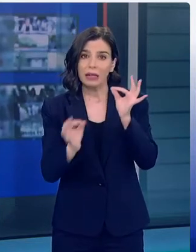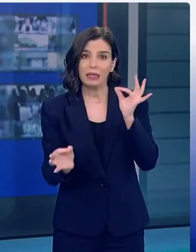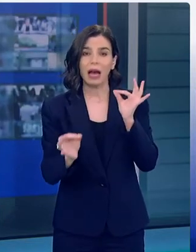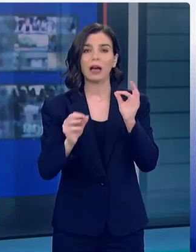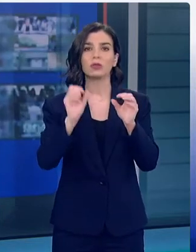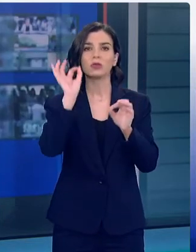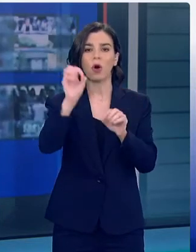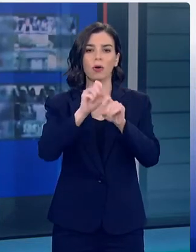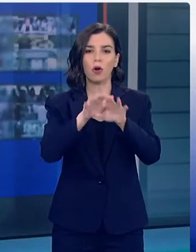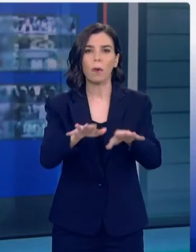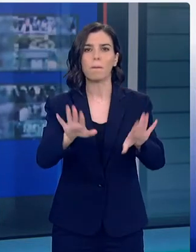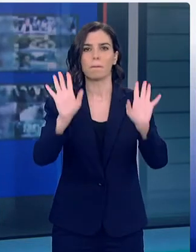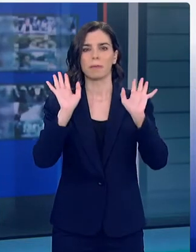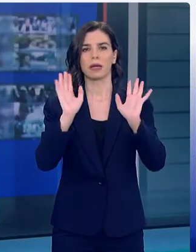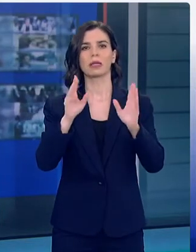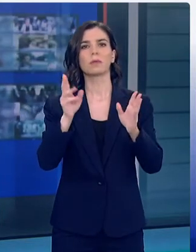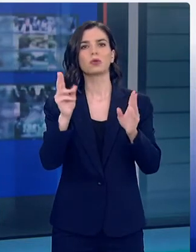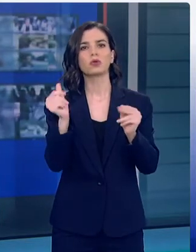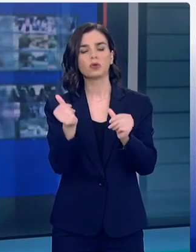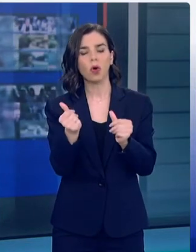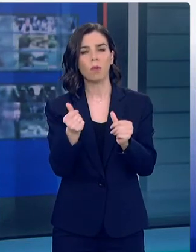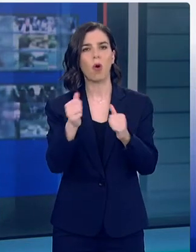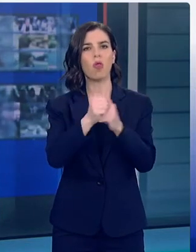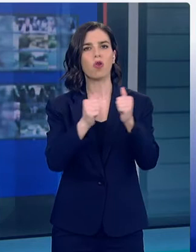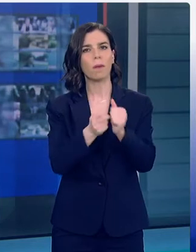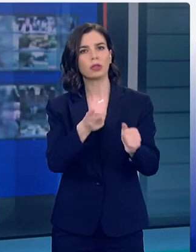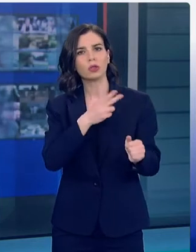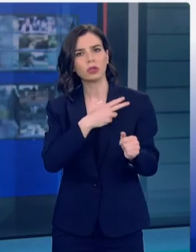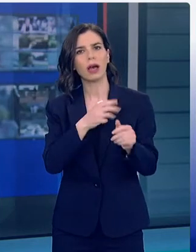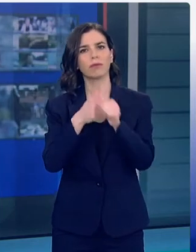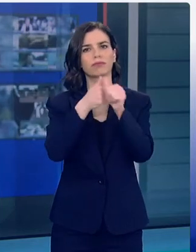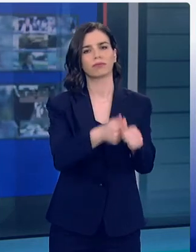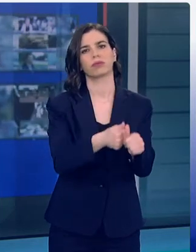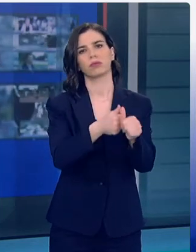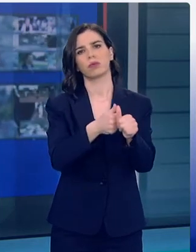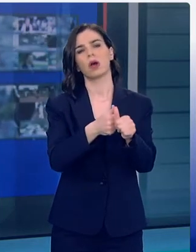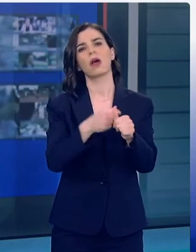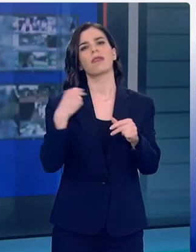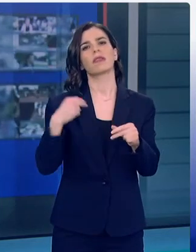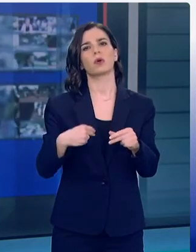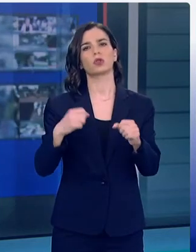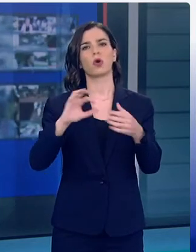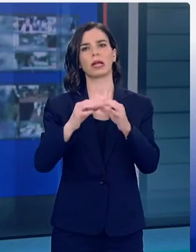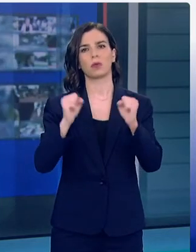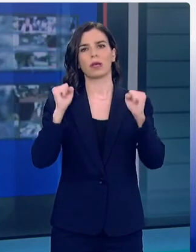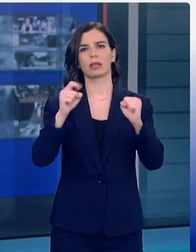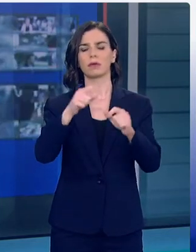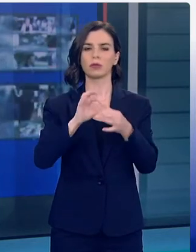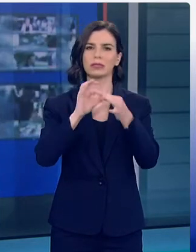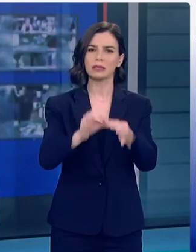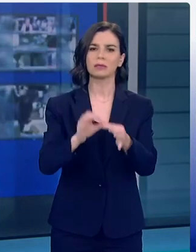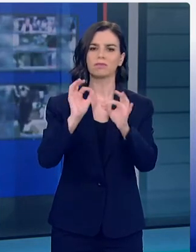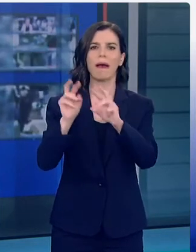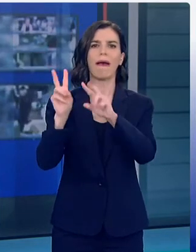τυχών διασποράς της νόσου και ορθή λειτουργία της δομής βάσει των πρωτοκόλων του Εθνικού Οργανισμού Δημόσιας Υγείας, ο οποίος θα συνεχίσει με αμείωτη ένταση τους